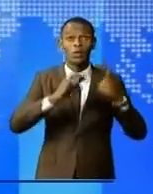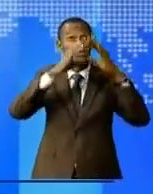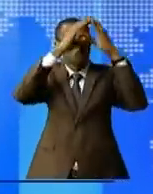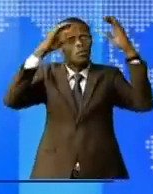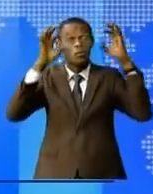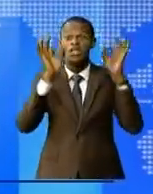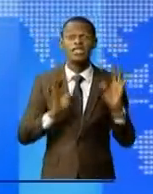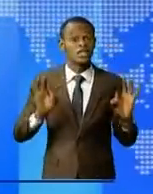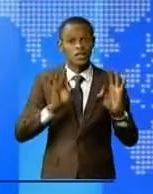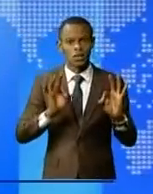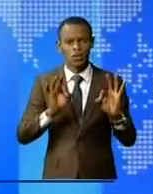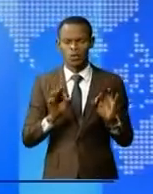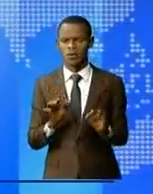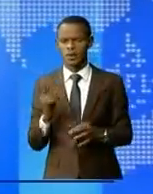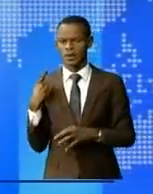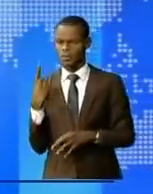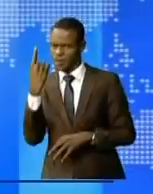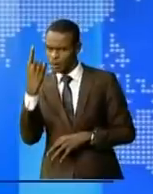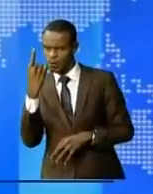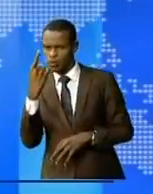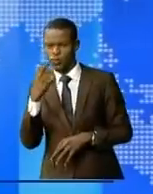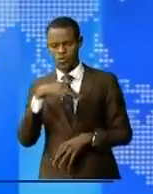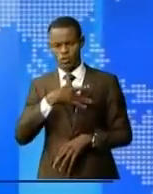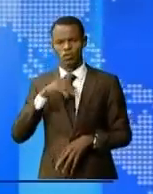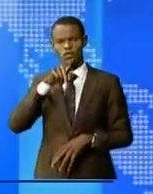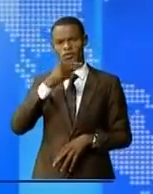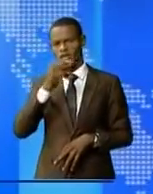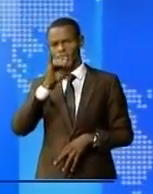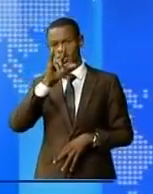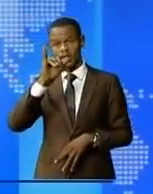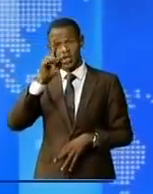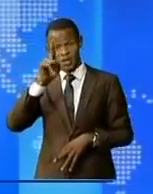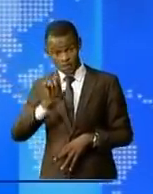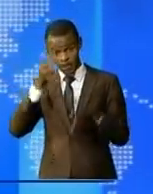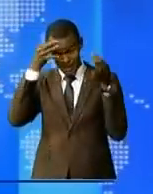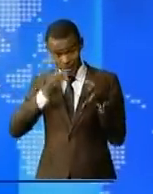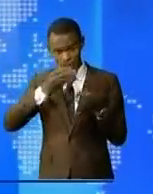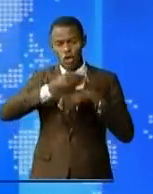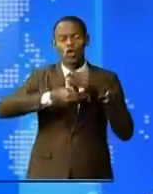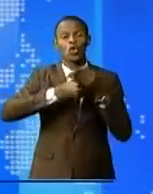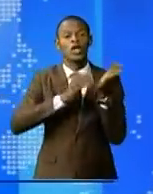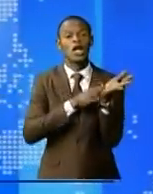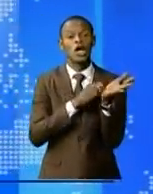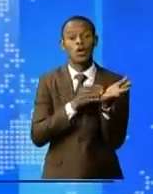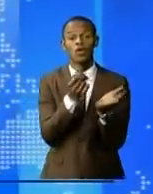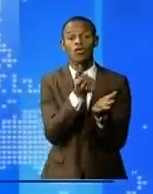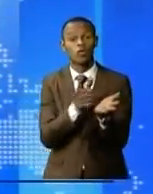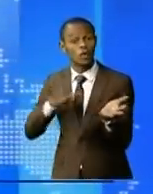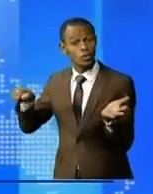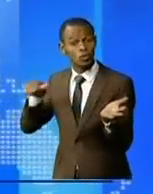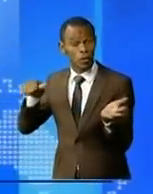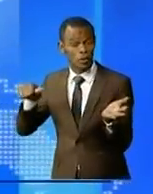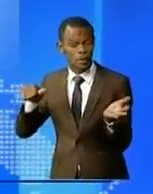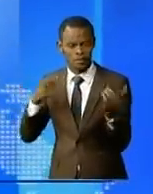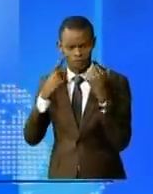national Philippe Kaoumba à lancer la construction d'une école moderne sur fonds propres afin de faciliter l'éducation dans cette partie du